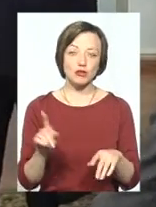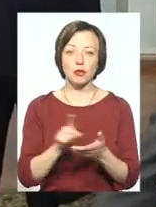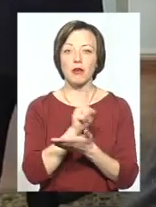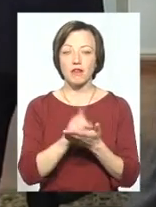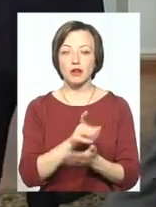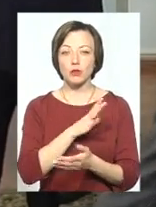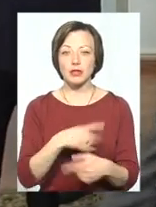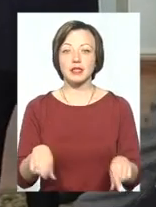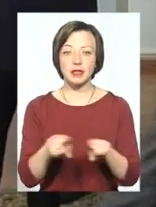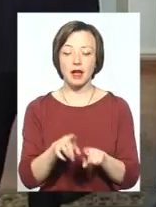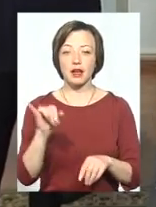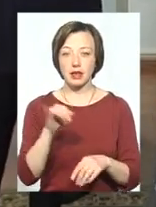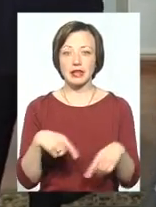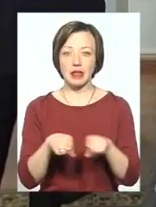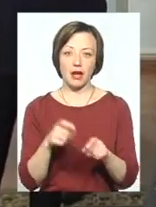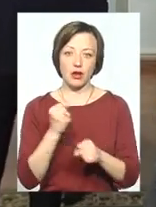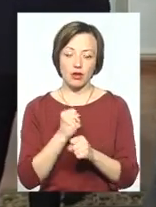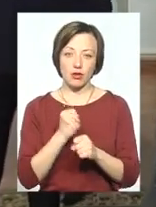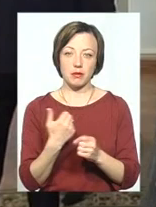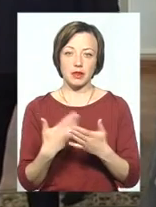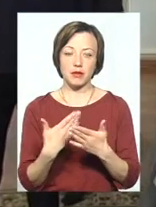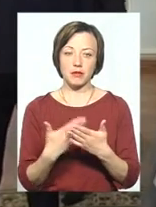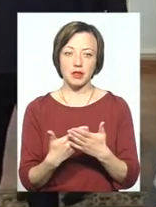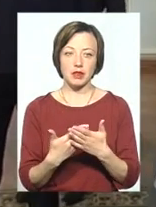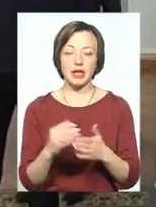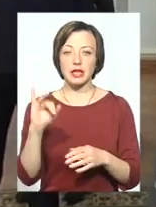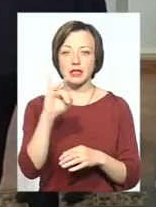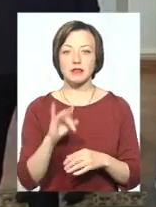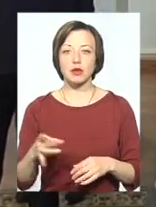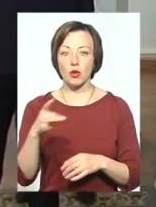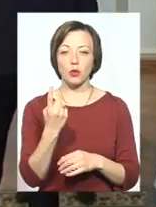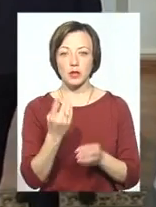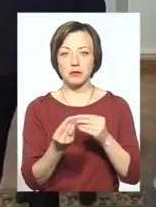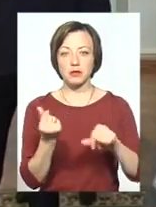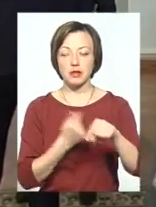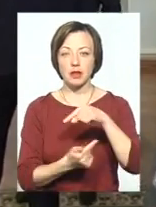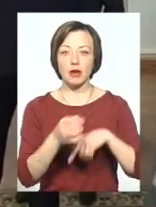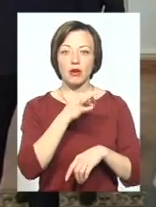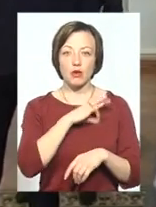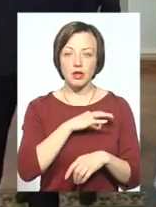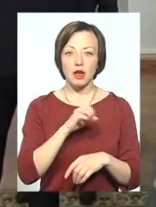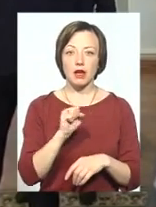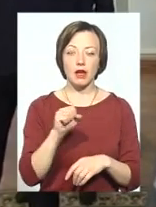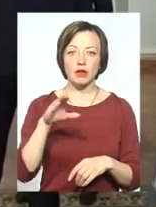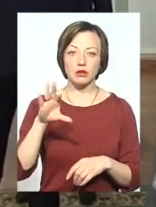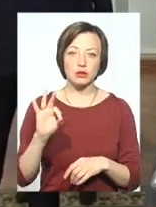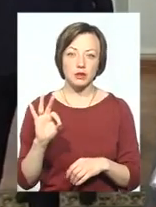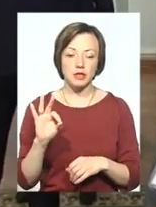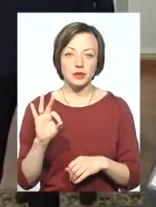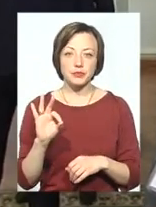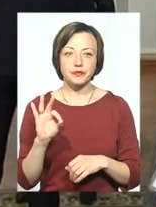повинно бути так. Так і роблять. Для прикладу, в Ізясвському районі один підприємець в користь аточників